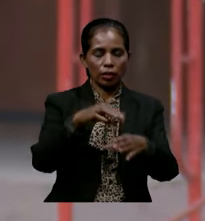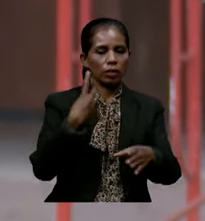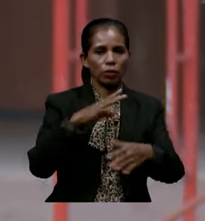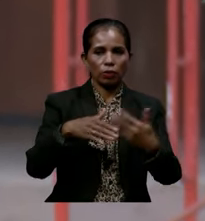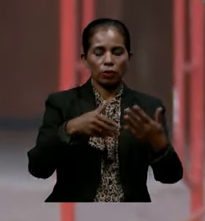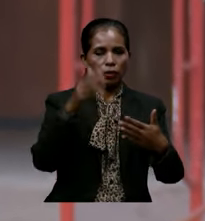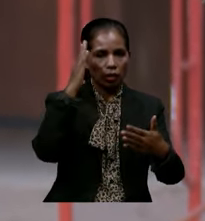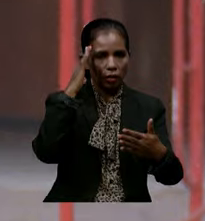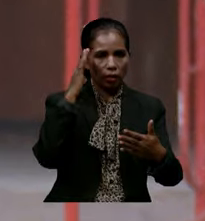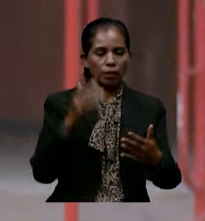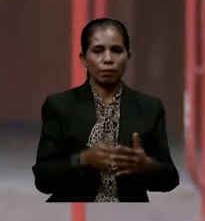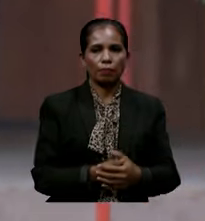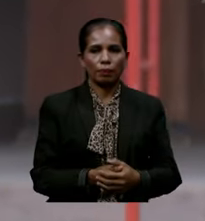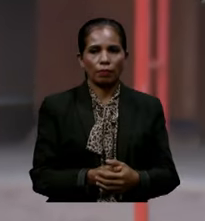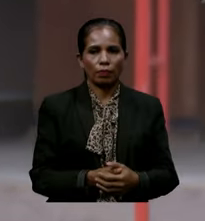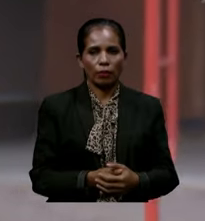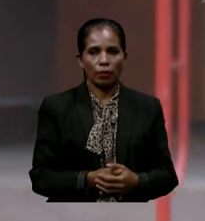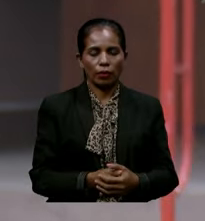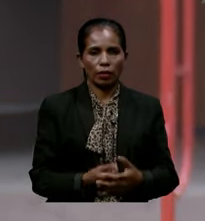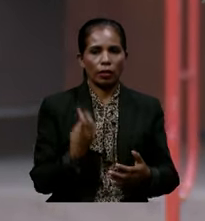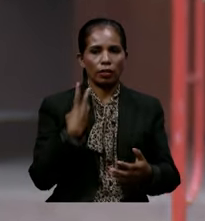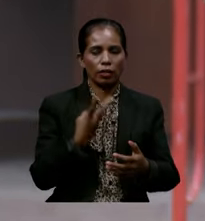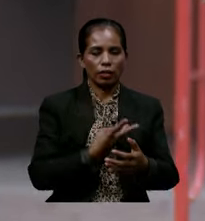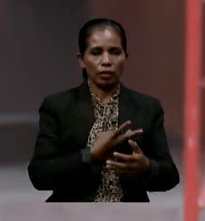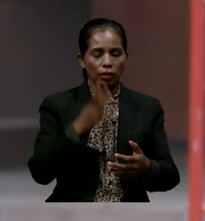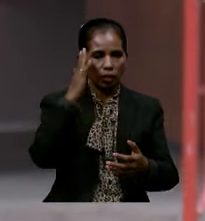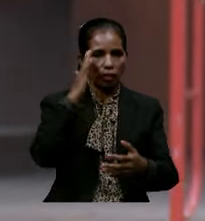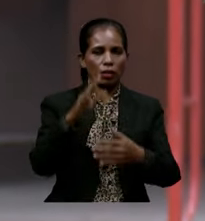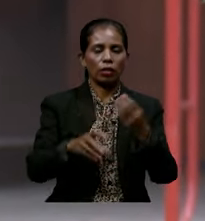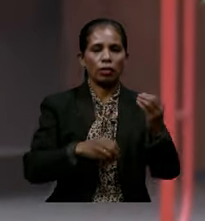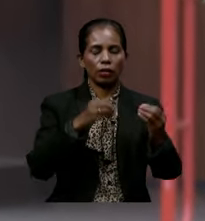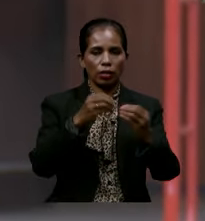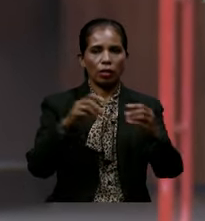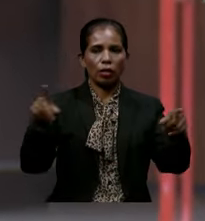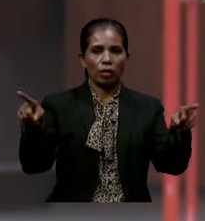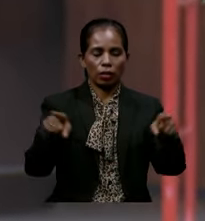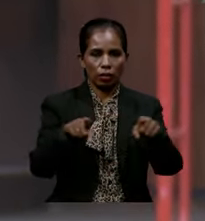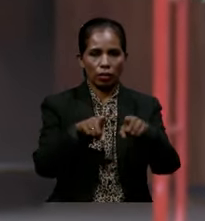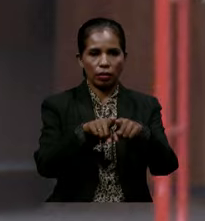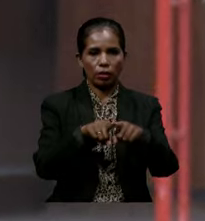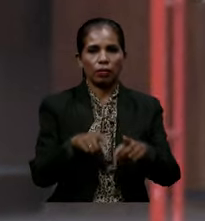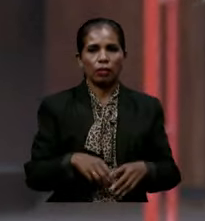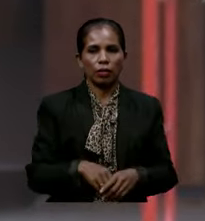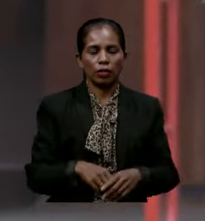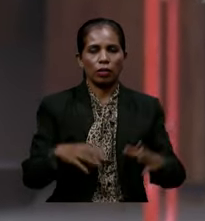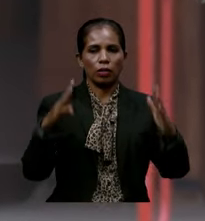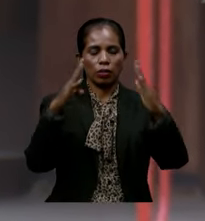hatten. Dan kata-kata kana anesan